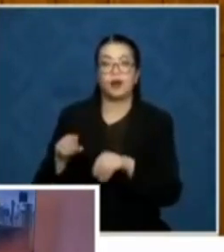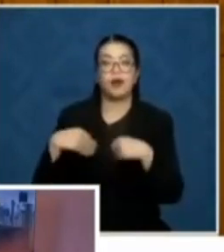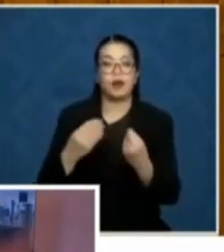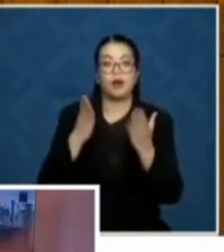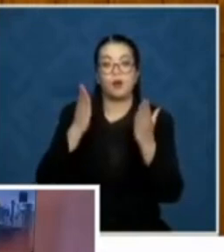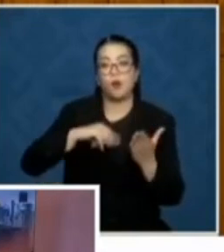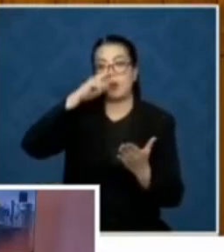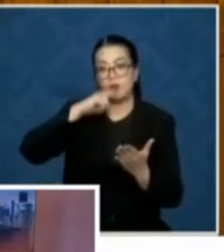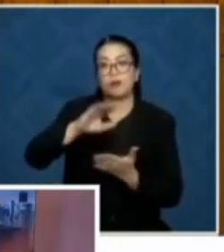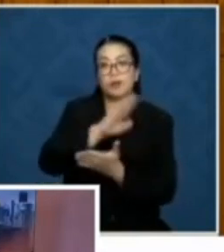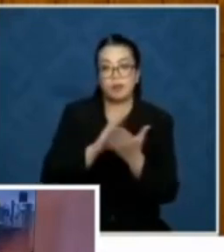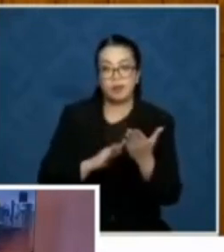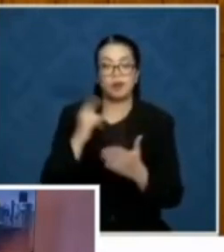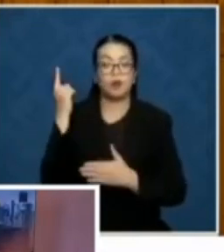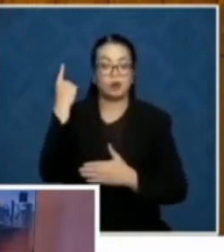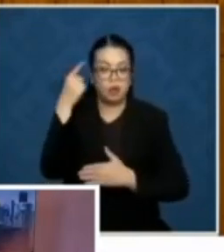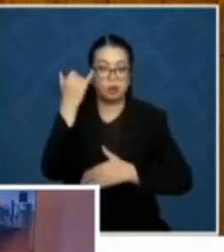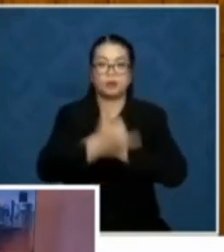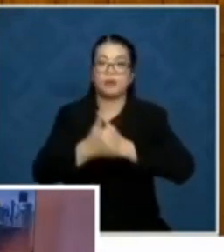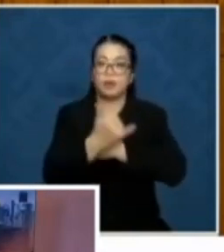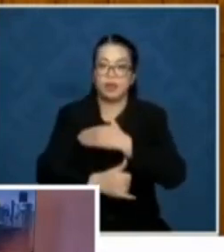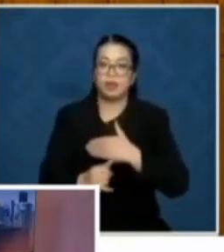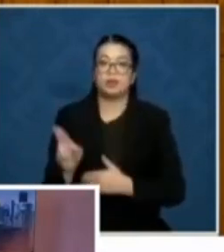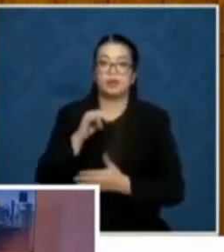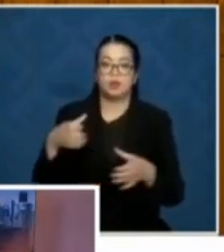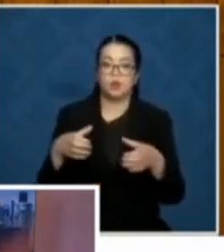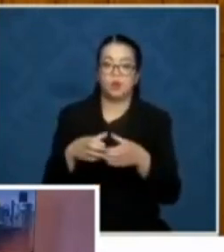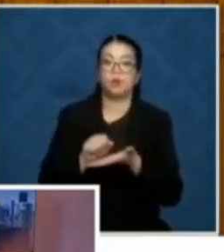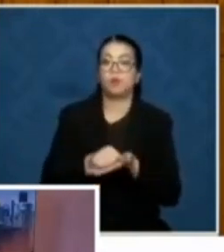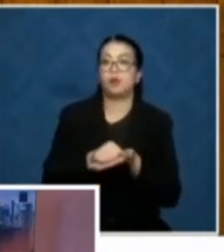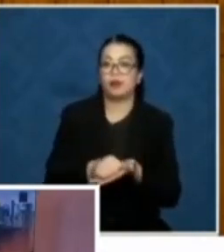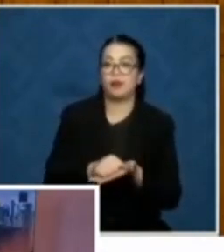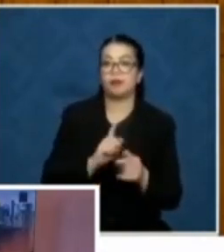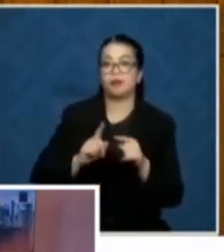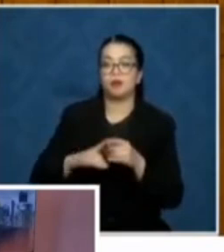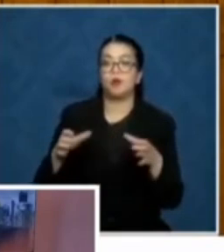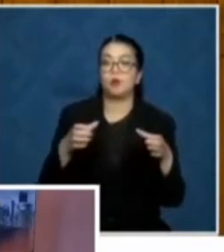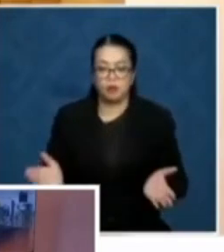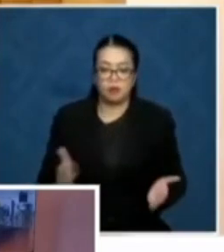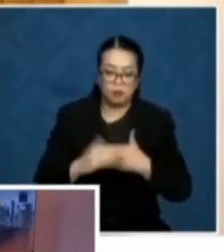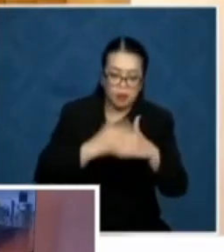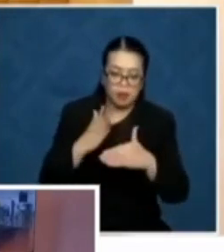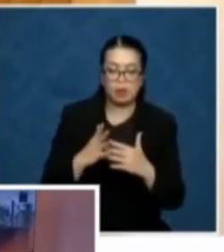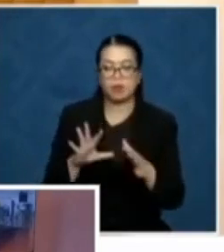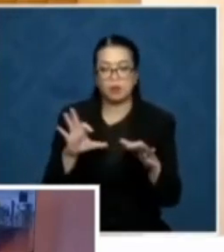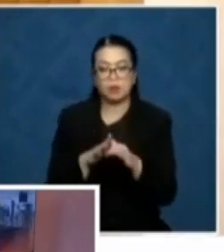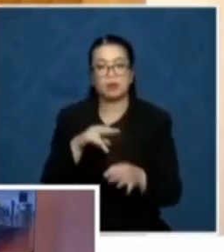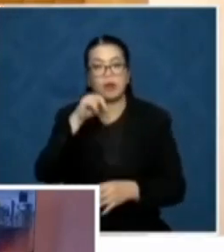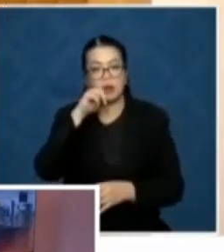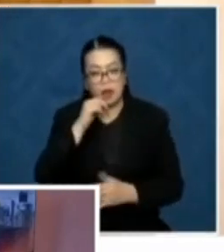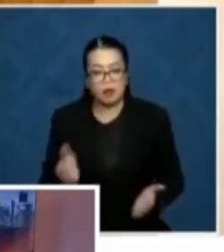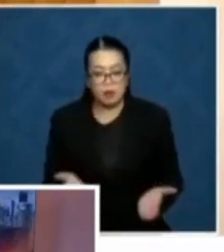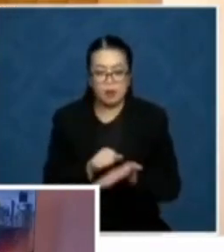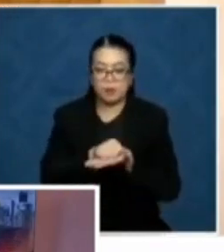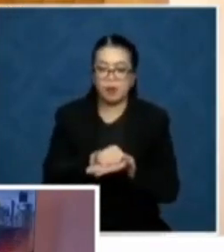ลี่ยนแปลงเชิงโครงสร้างการเปลี่ยนแปลงโครงสร้างในยักษ์ของมันคือว่าอย่าไปมองที่ตัวคนแต่ว่าเวลาคุณโจมตีกันเนี่ยคุณโจมตีกัน